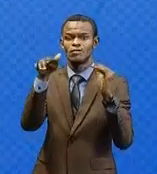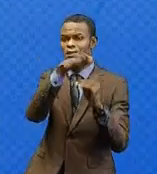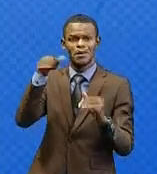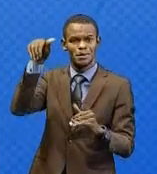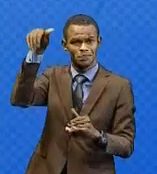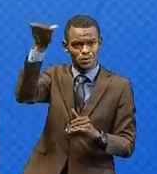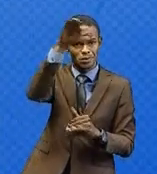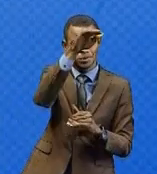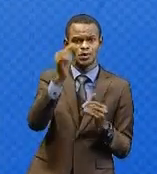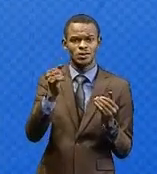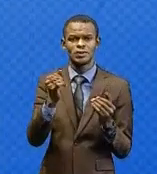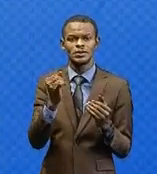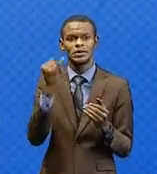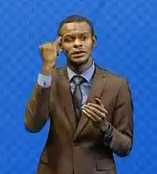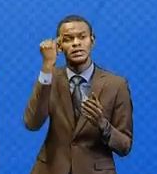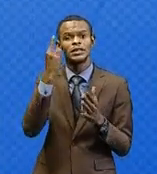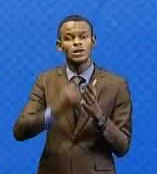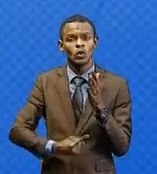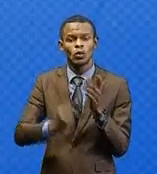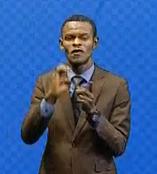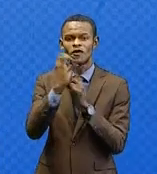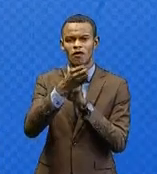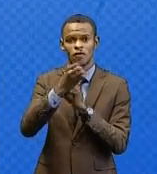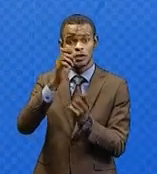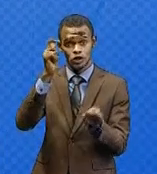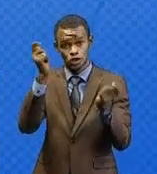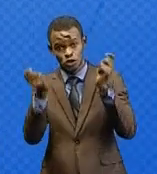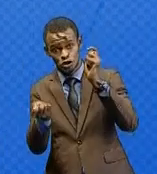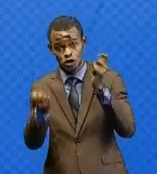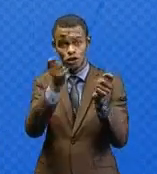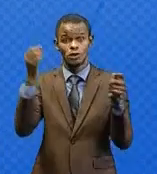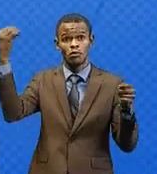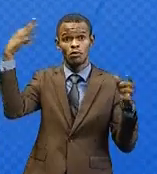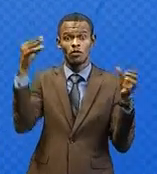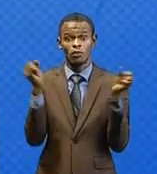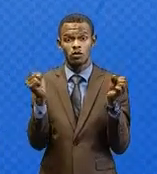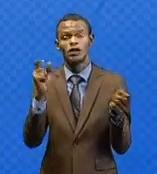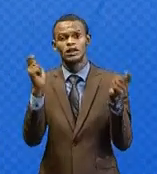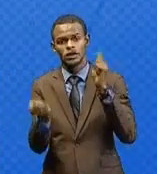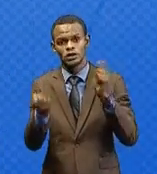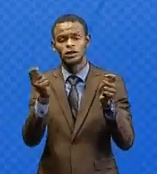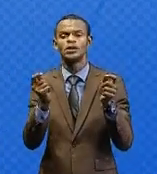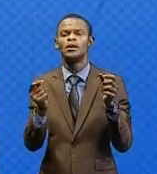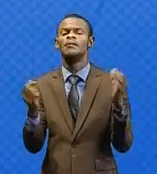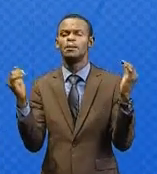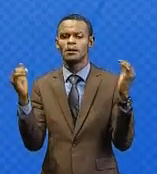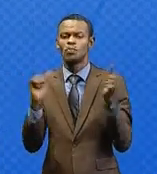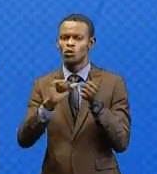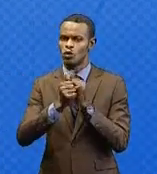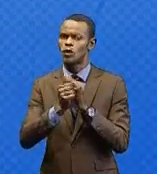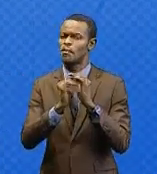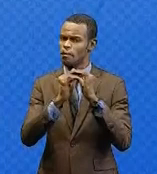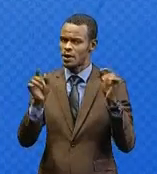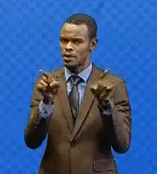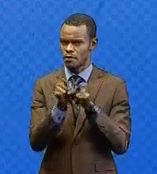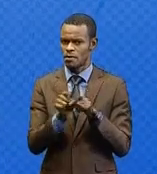au regard du contexte global dominé par les changements climatiques et les enjeux politiques, économiques et financiers qui en